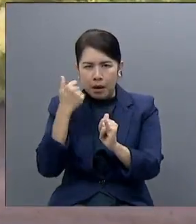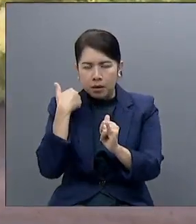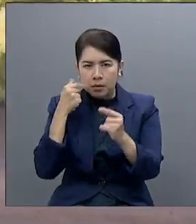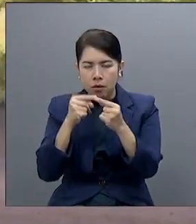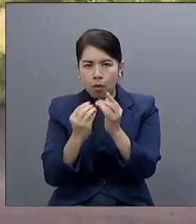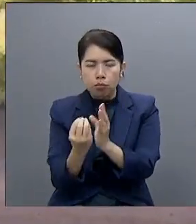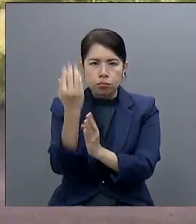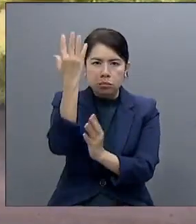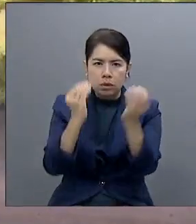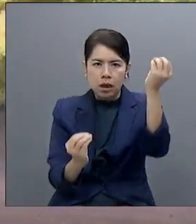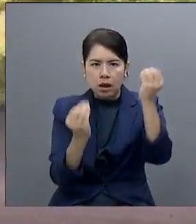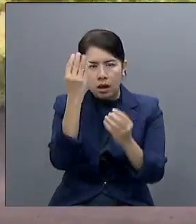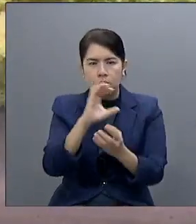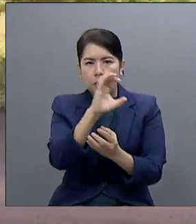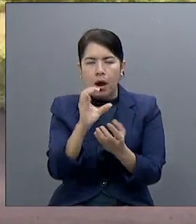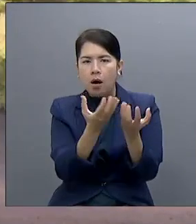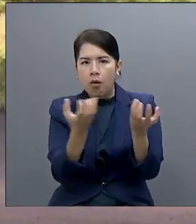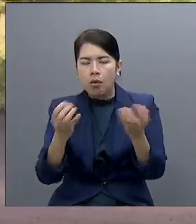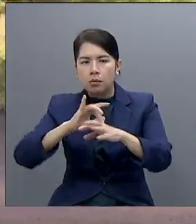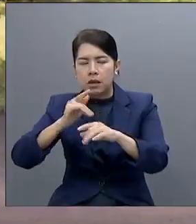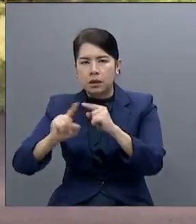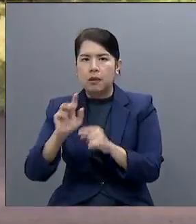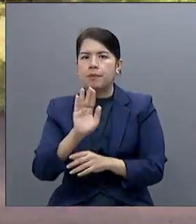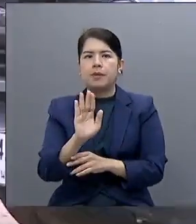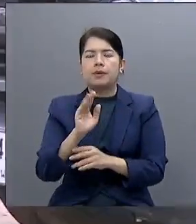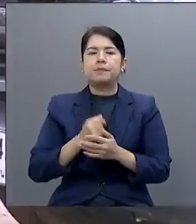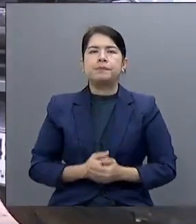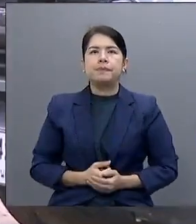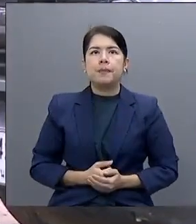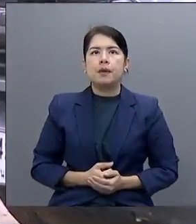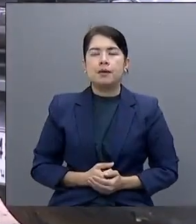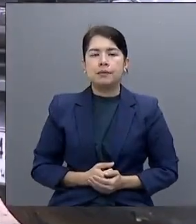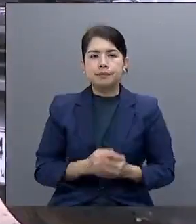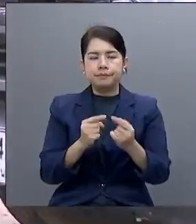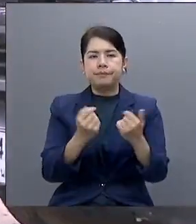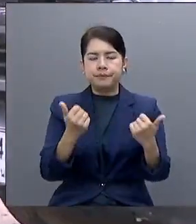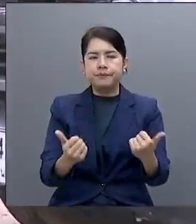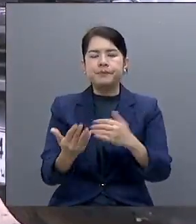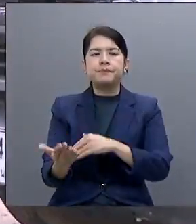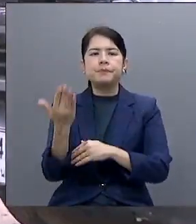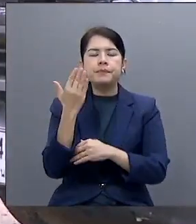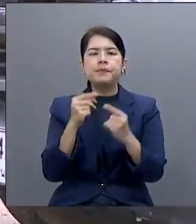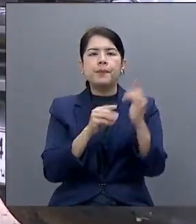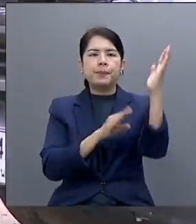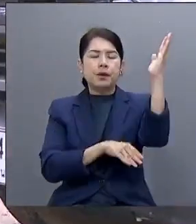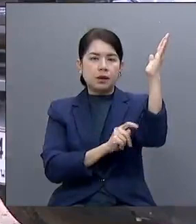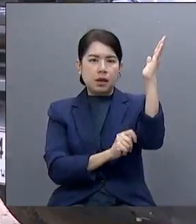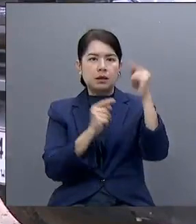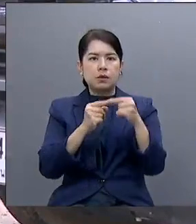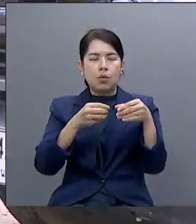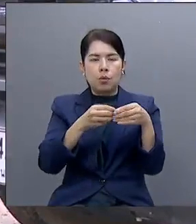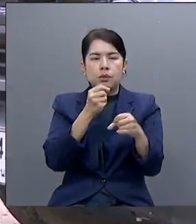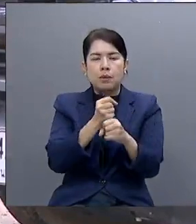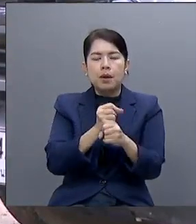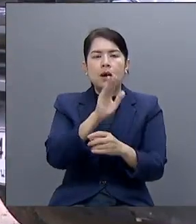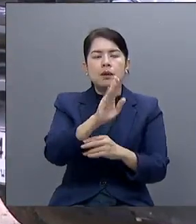ส่วนการติดตามนายแป้งนาโหนดจากฝั่งบ้านตระอำเภอปะเหลียนจังหวัดตรังในช่วงเช้าวันนี้เจ้าหน้าที่จากกรมราชทัณฑ์จังหวัดนครศรี